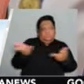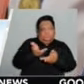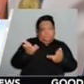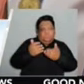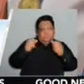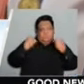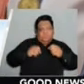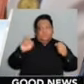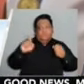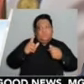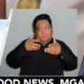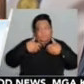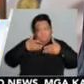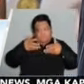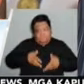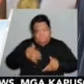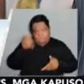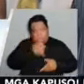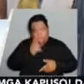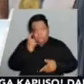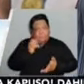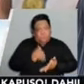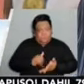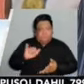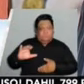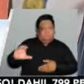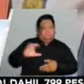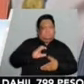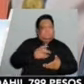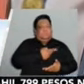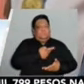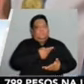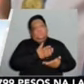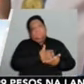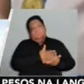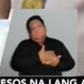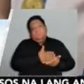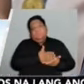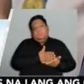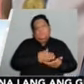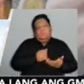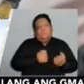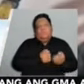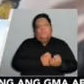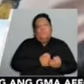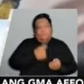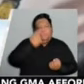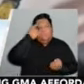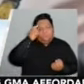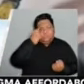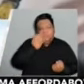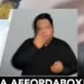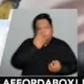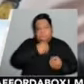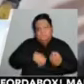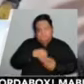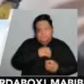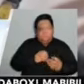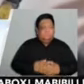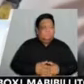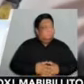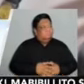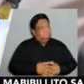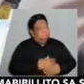na 20,000, yun po, pinaghahatian po namin bilang suporta po dun sa pangkain po namin. Kayo po yung nagpapa-match ng mga